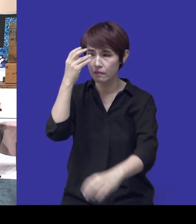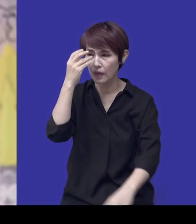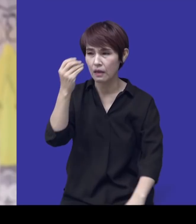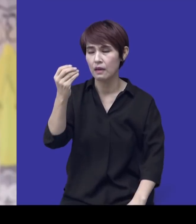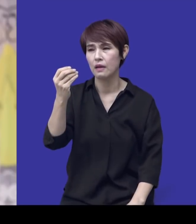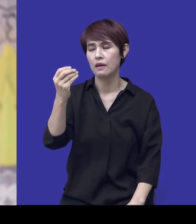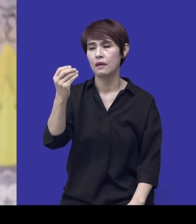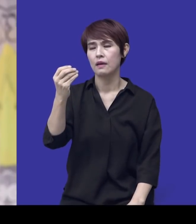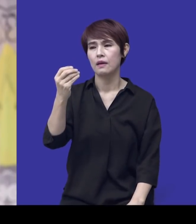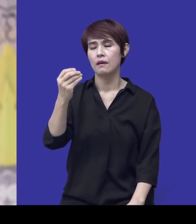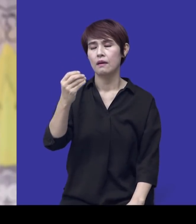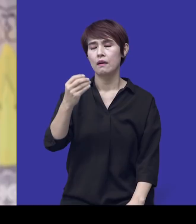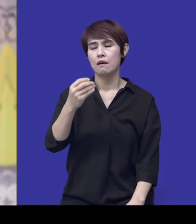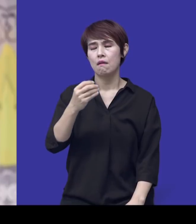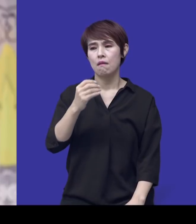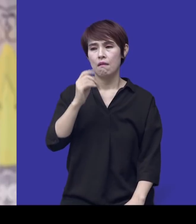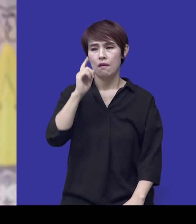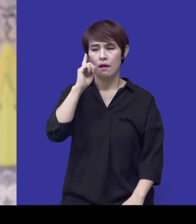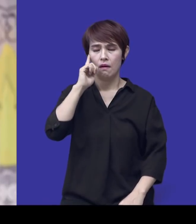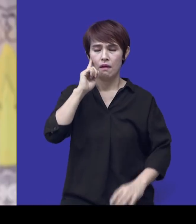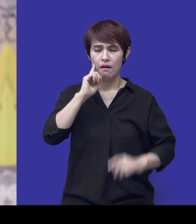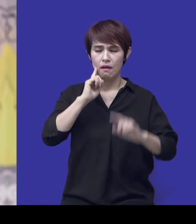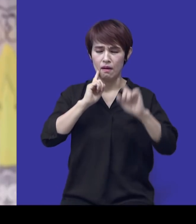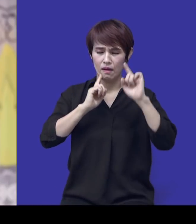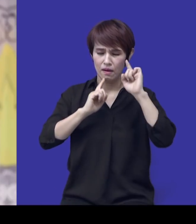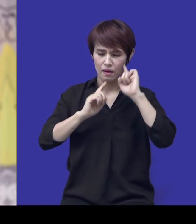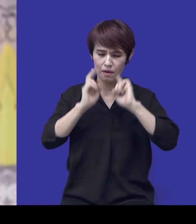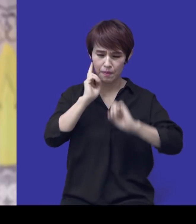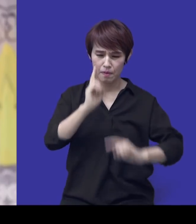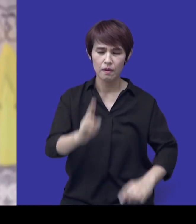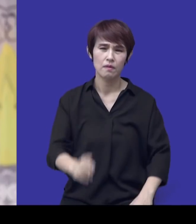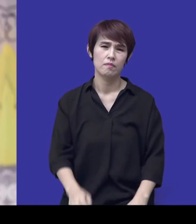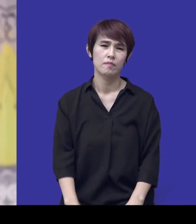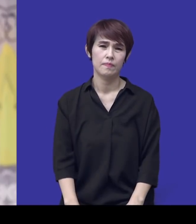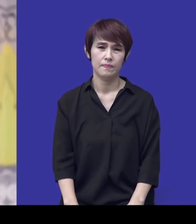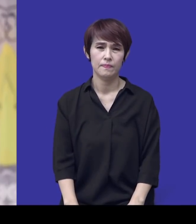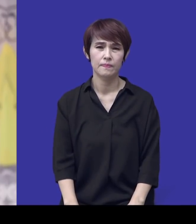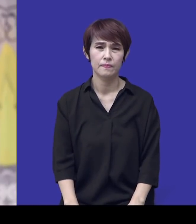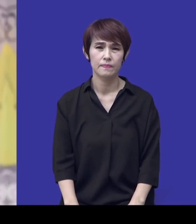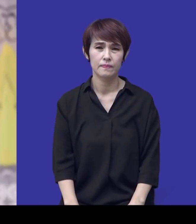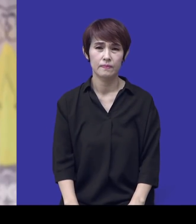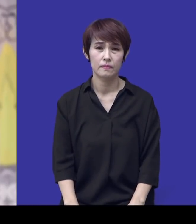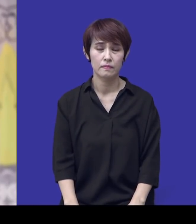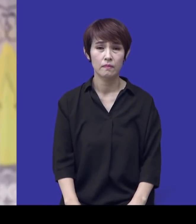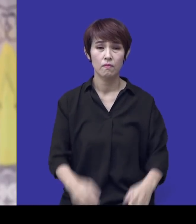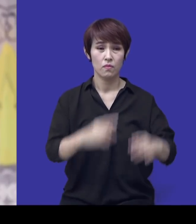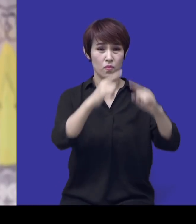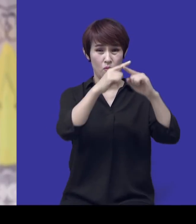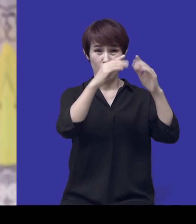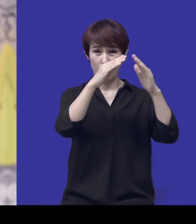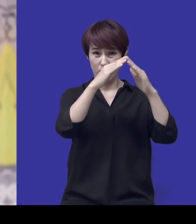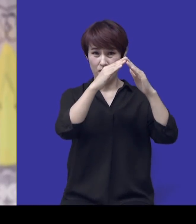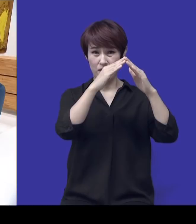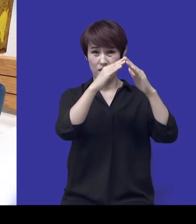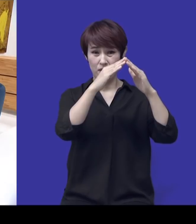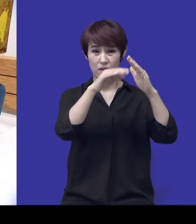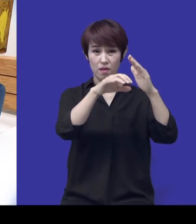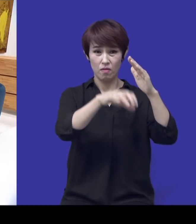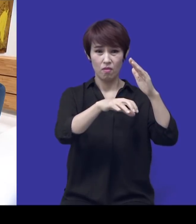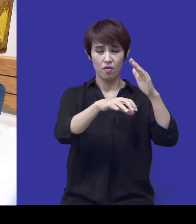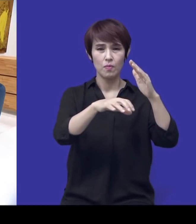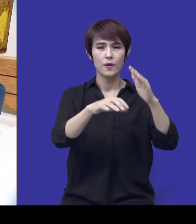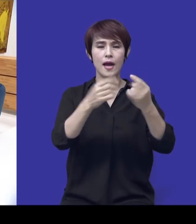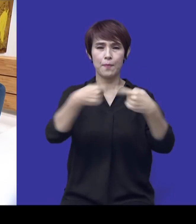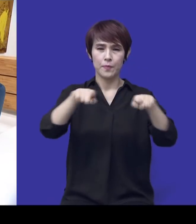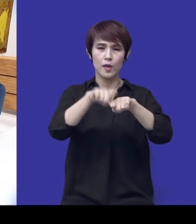되죠. 어린 마음에 진짜 엄청나게 상처였었고요. 그렇죠. 그리고 교회에서도 예. 뭐 손잡고